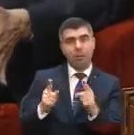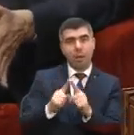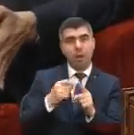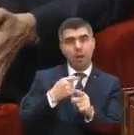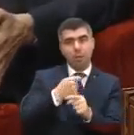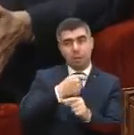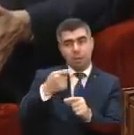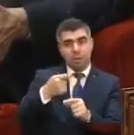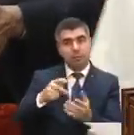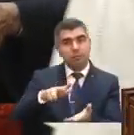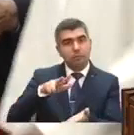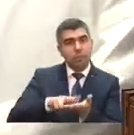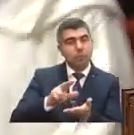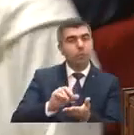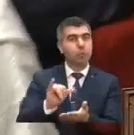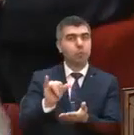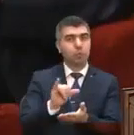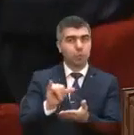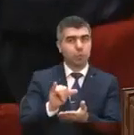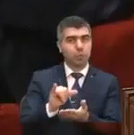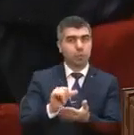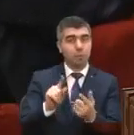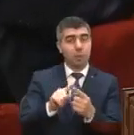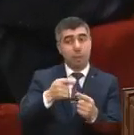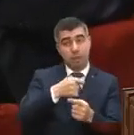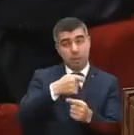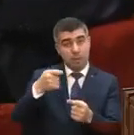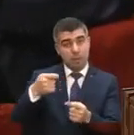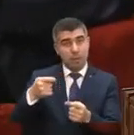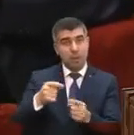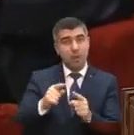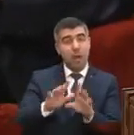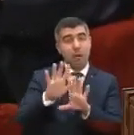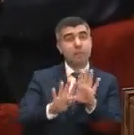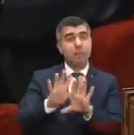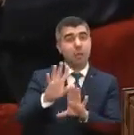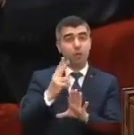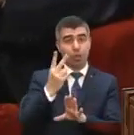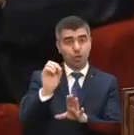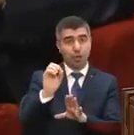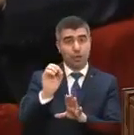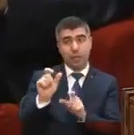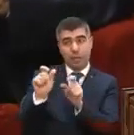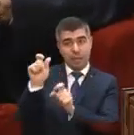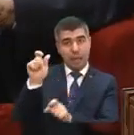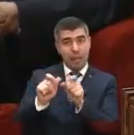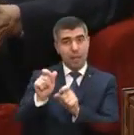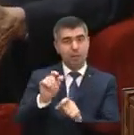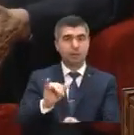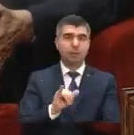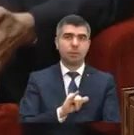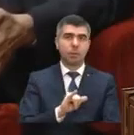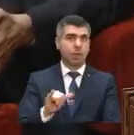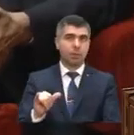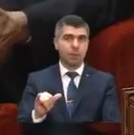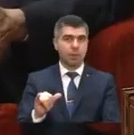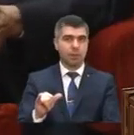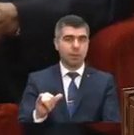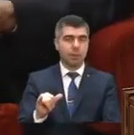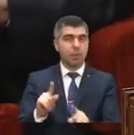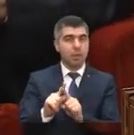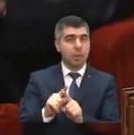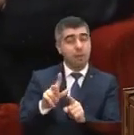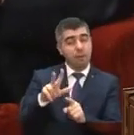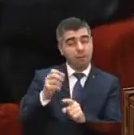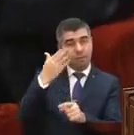عطينا الترخيص شحال غادي يهز؟ ماشي غنعطيو الترخيص الكاتكات ويهز لي 15 ولا 20. لا، غير باش نكونوا فاهمين شنو